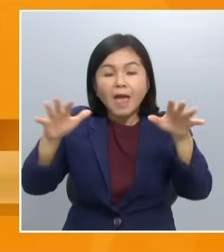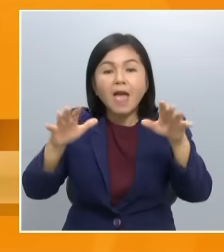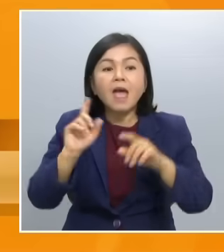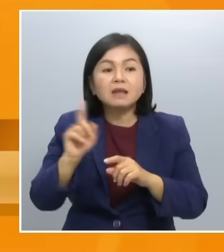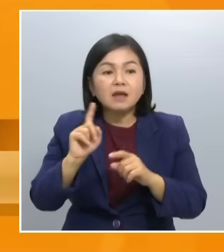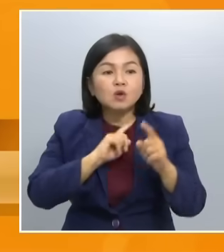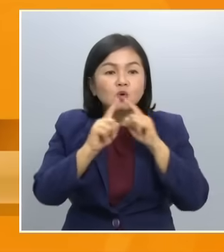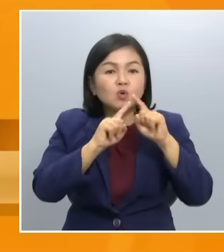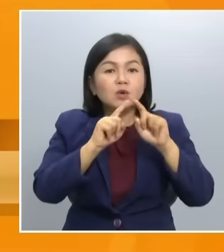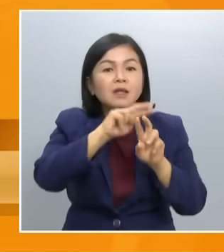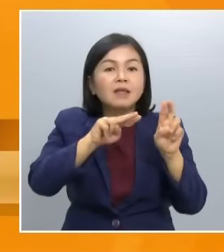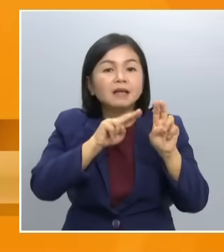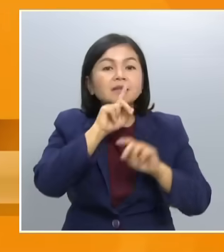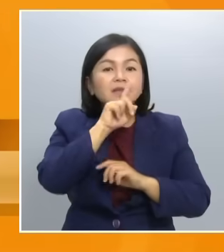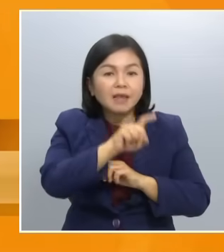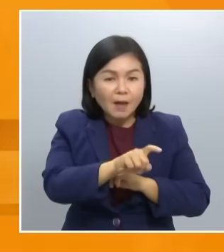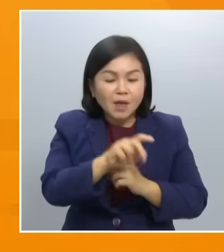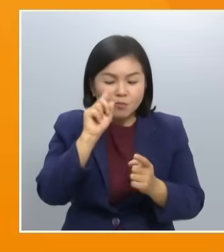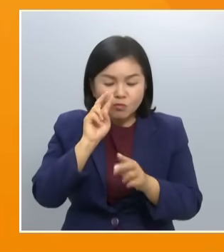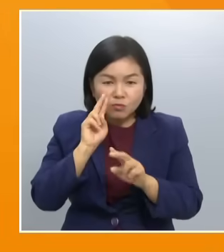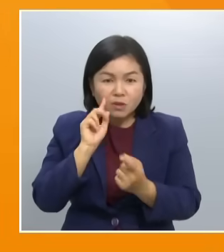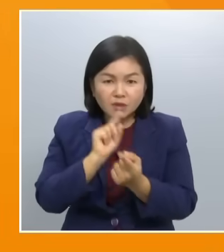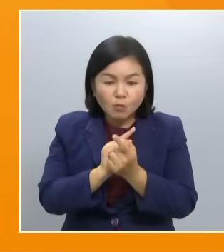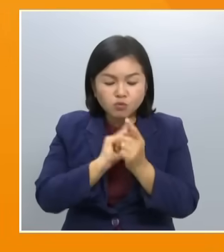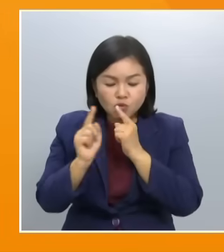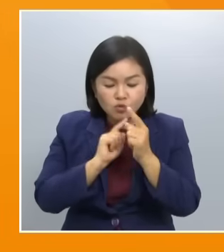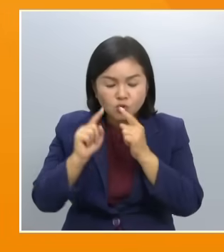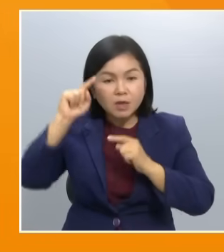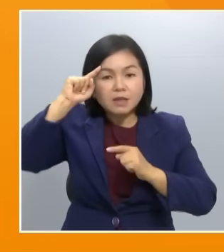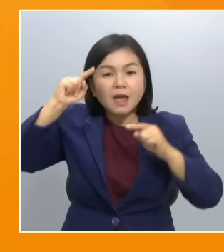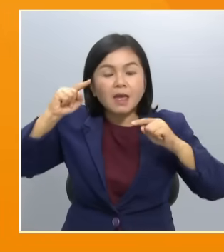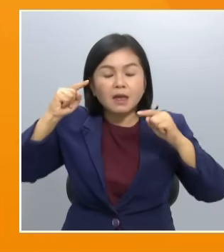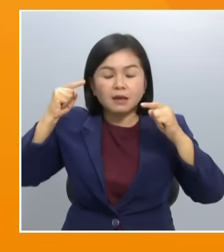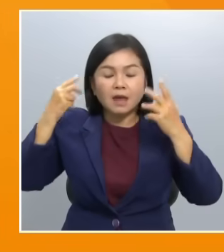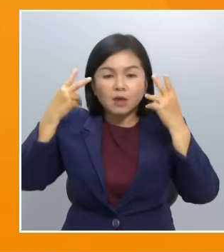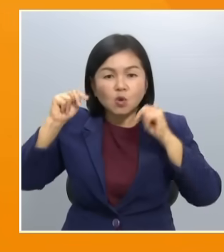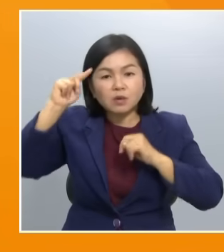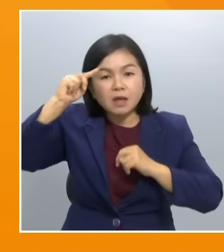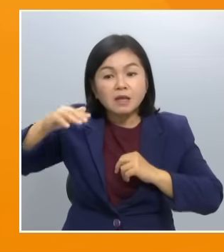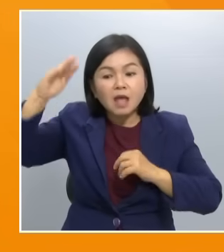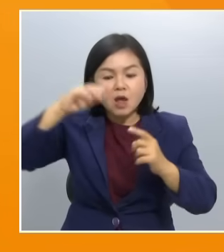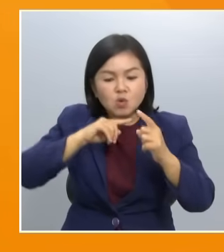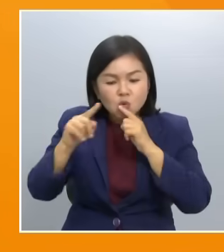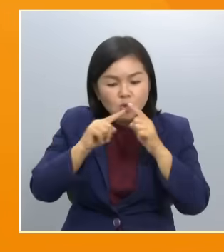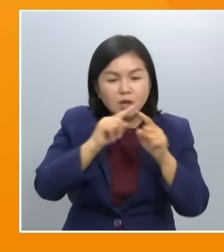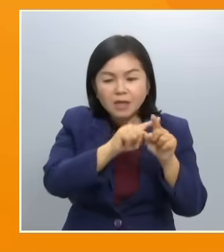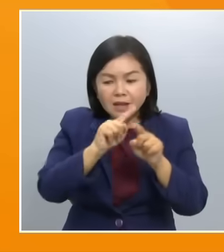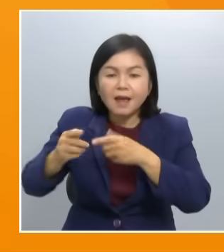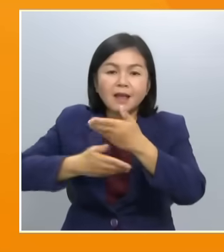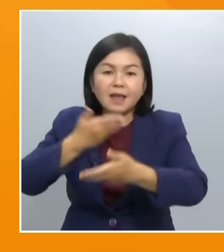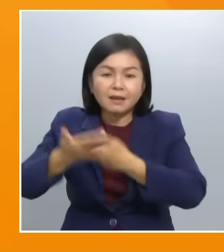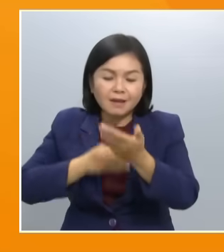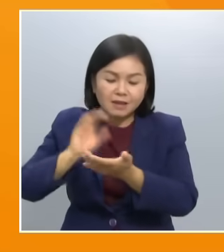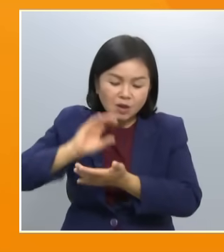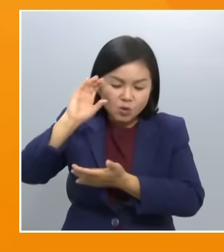านะ ใช่ค่ะบอกว่าได้นั่งคุยกับนายกรัฐมนตรีเศรษฐาพวกเราได้คุยกันถึงพลังงานสะอาดการค้าการลงทุนและ